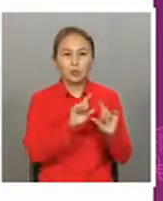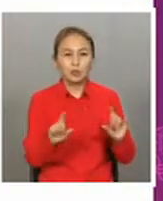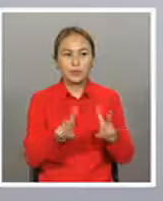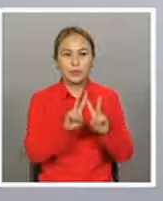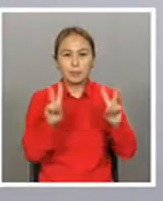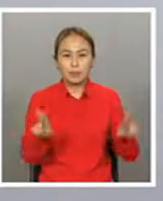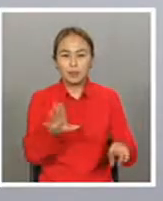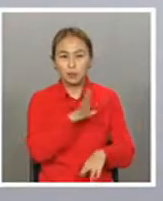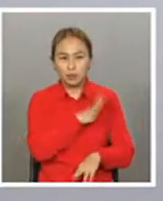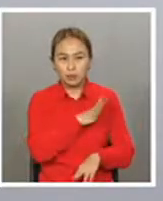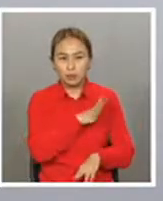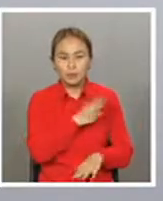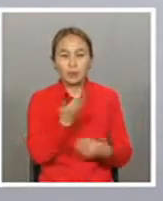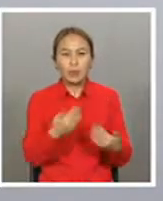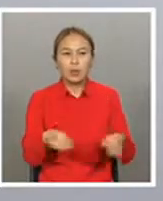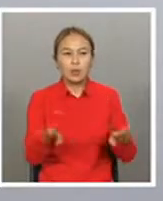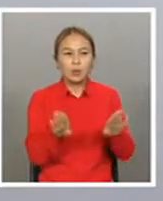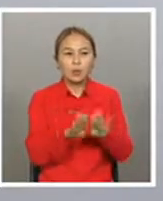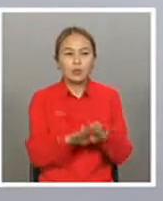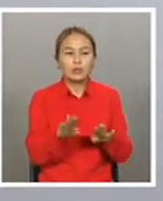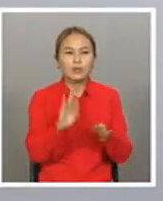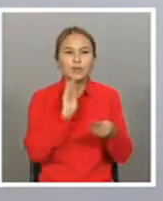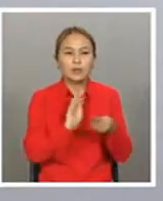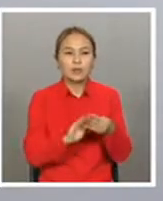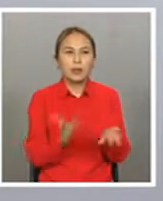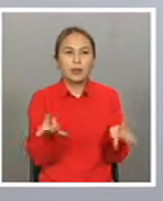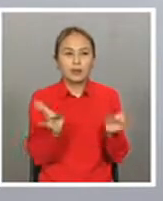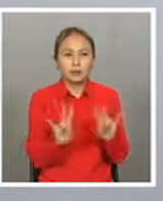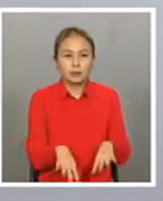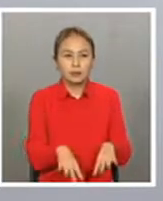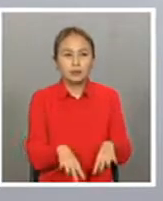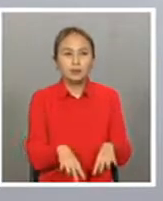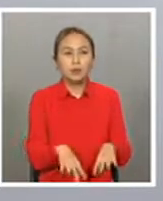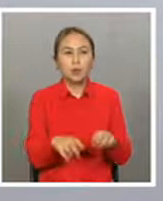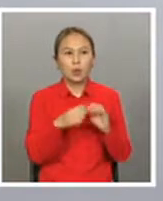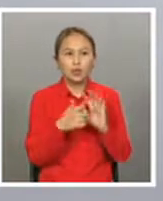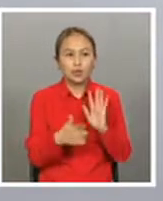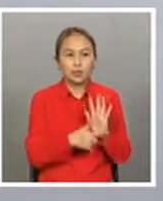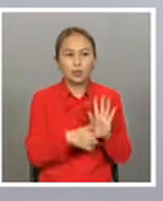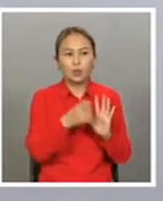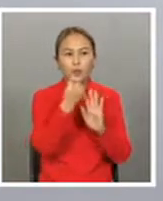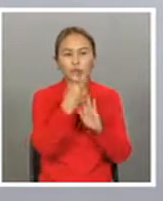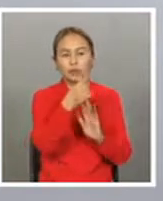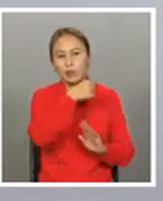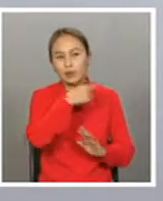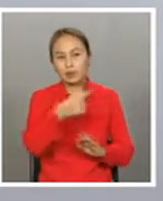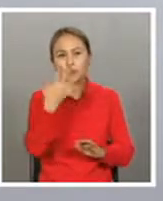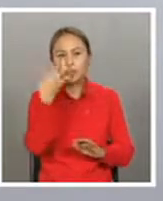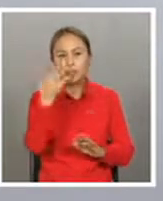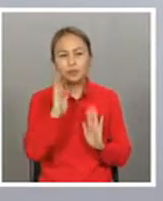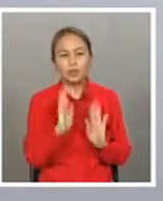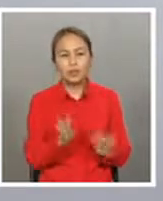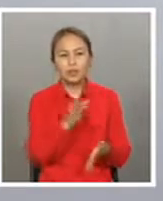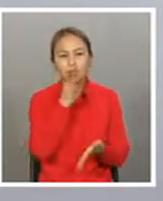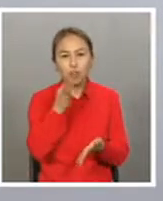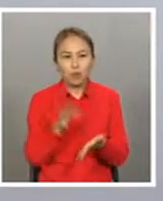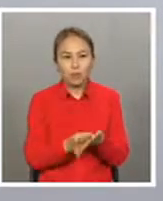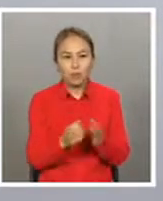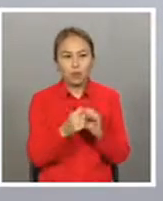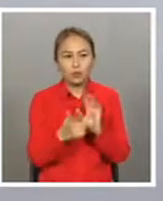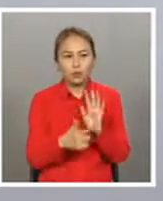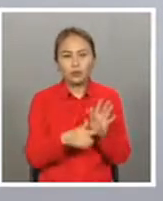болды. Олай болса, бөлімі сол қалпында қалады. 17-ден 12-ні алсам, 5 шығады. Жауабы